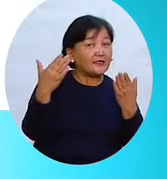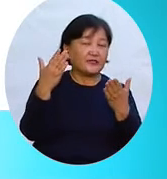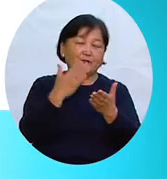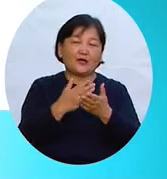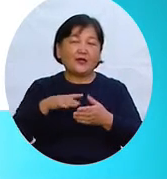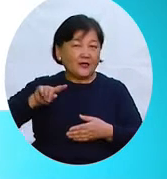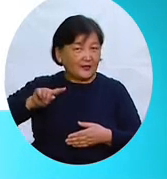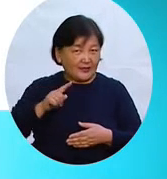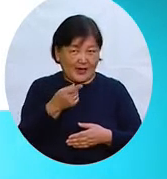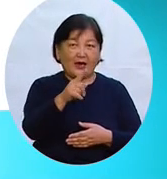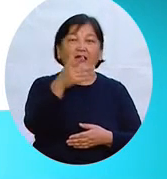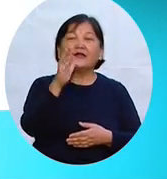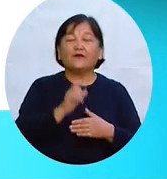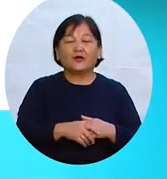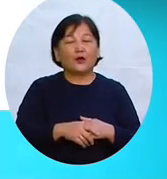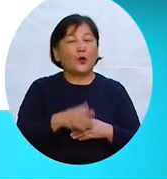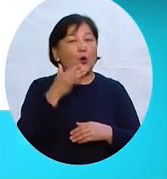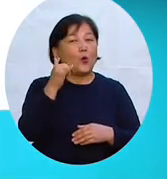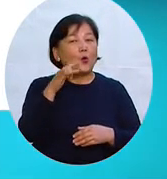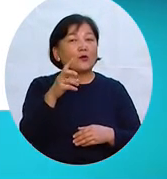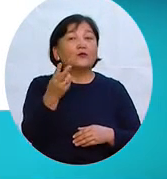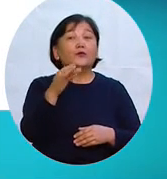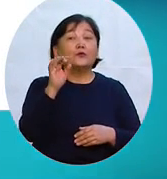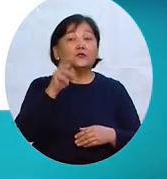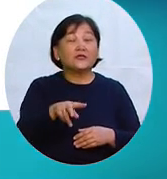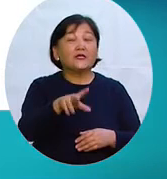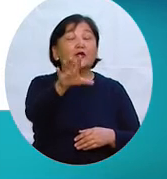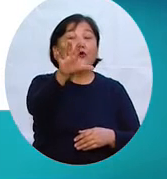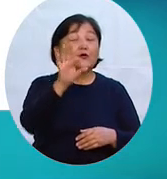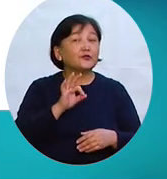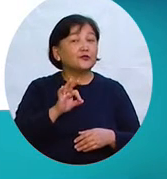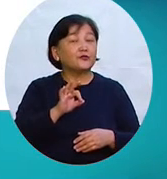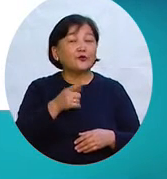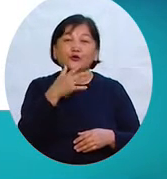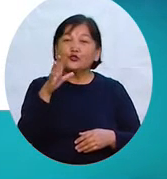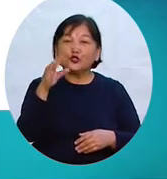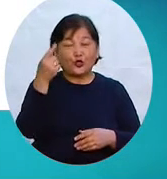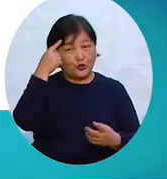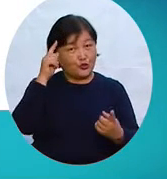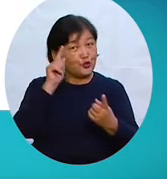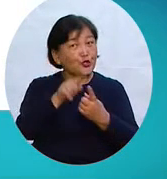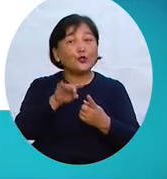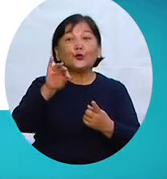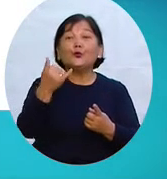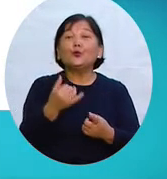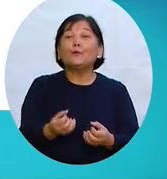хүүхдүүдээ? Уран дүрслэлийг сонгосон зохиолчийн зорилго юу байсан бэ?